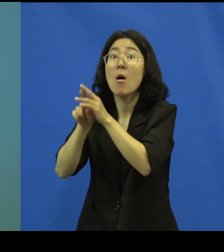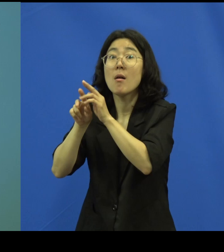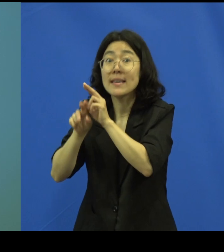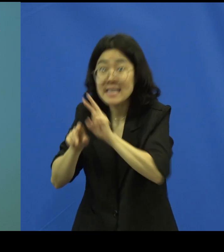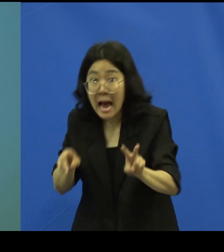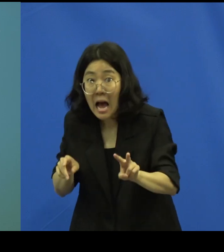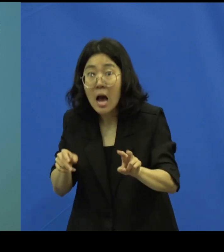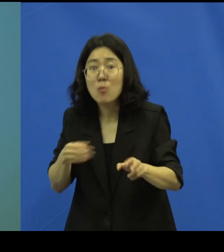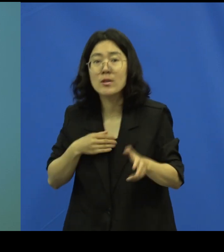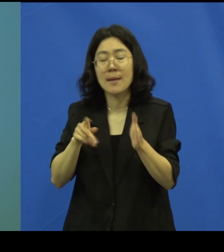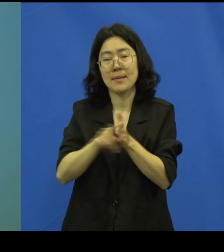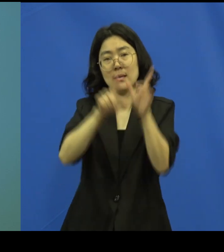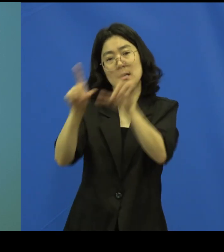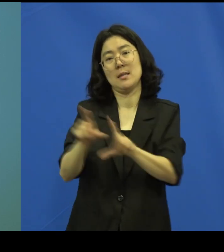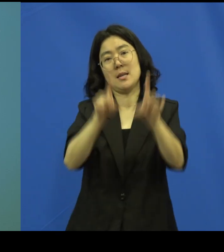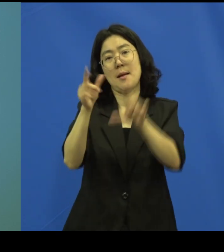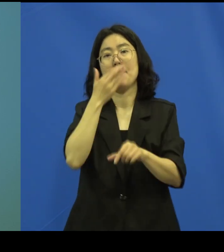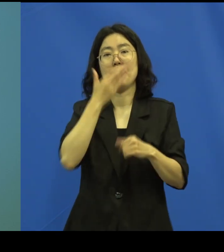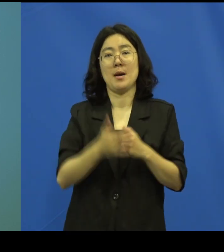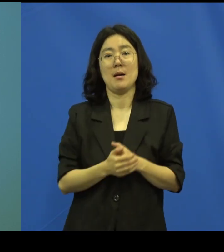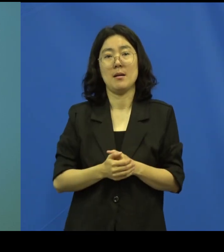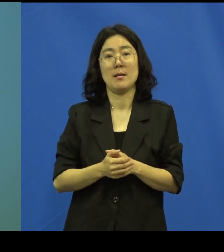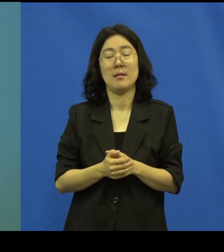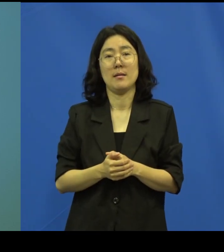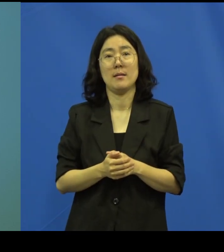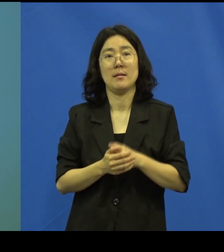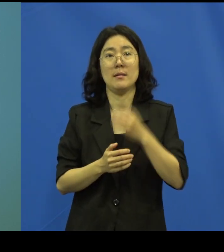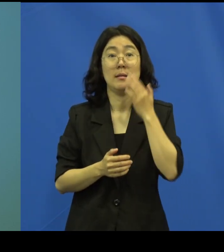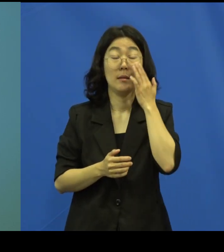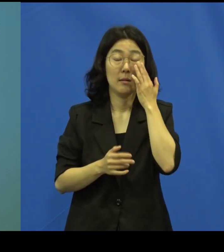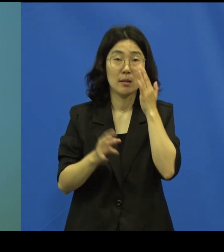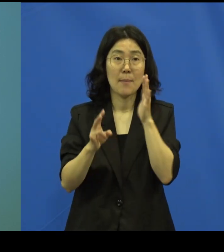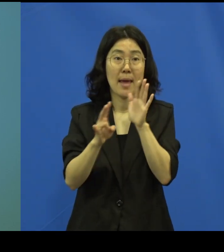믿음 생활할 수 있는 거죠. 그런 면에서 이제